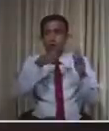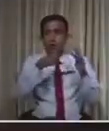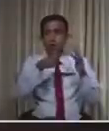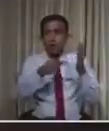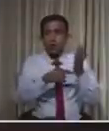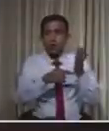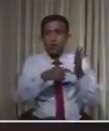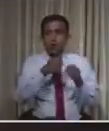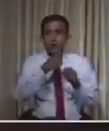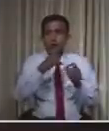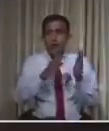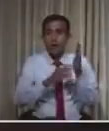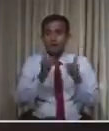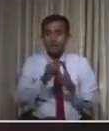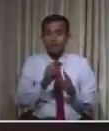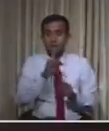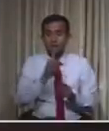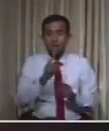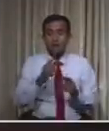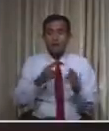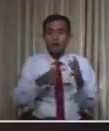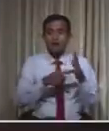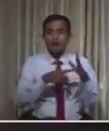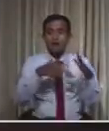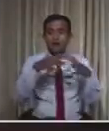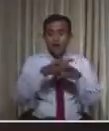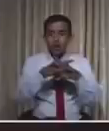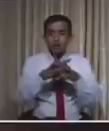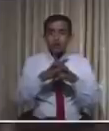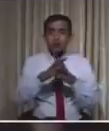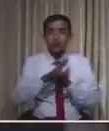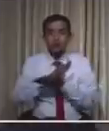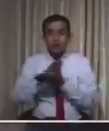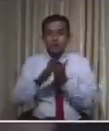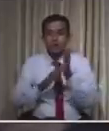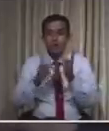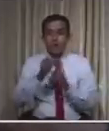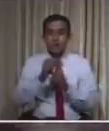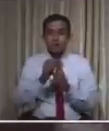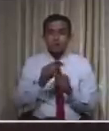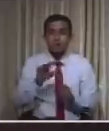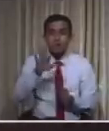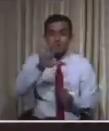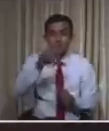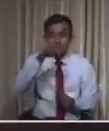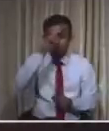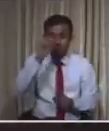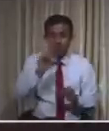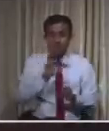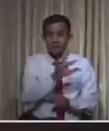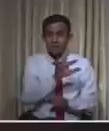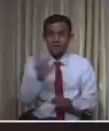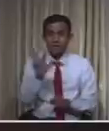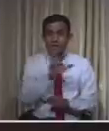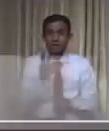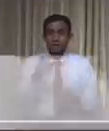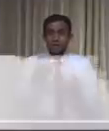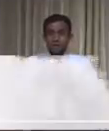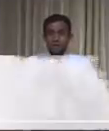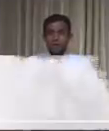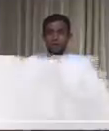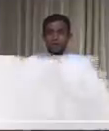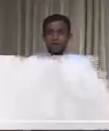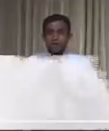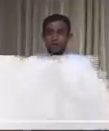කරලා තියෙනවා. ඔව් මම නීති හා සාමය ඇමති වෙලාවේ 5 වෙනි මාසේ 19 වෙනිදා මට රාජ්‍ය